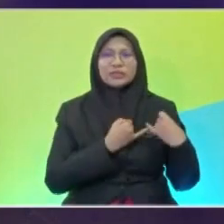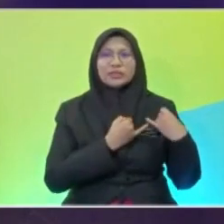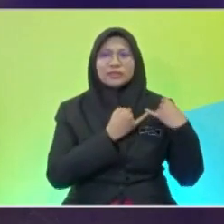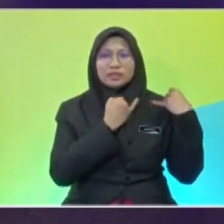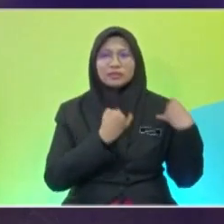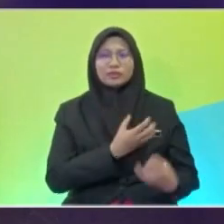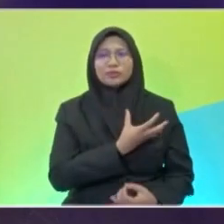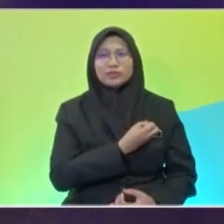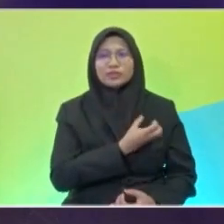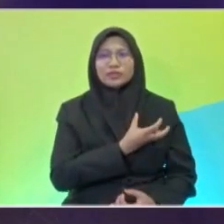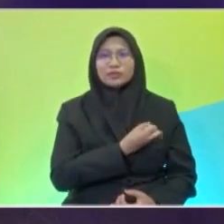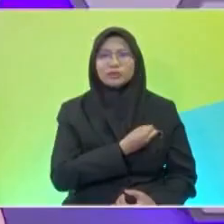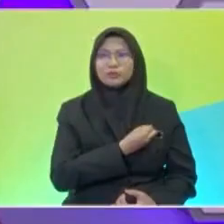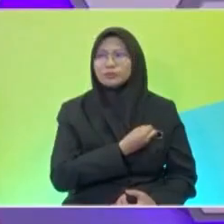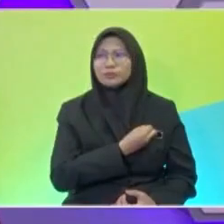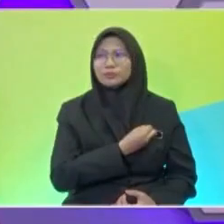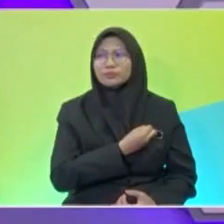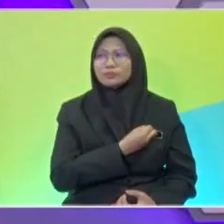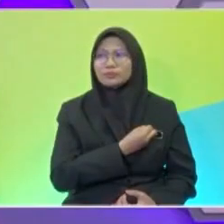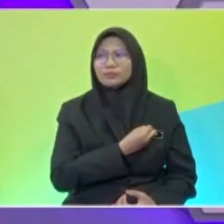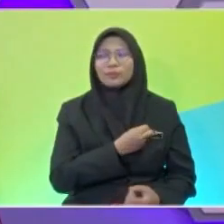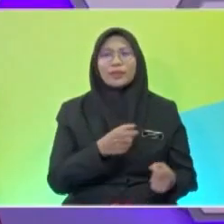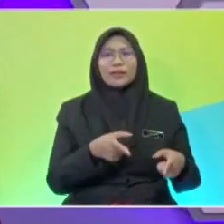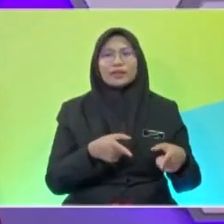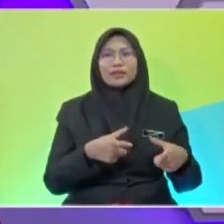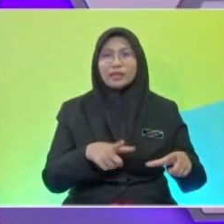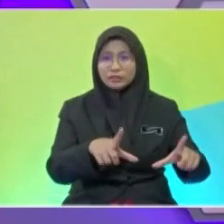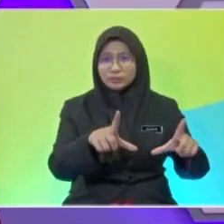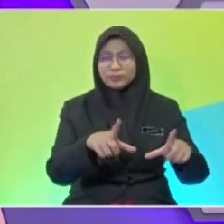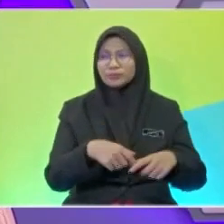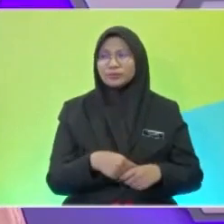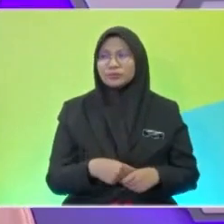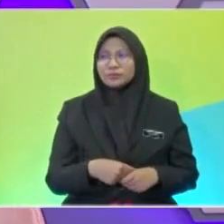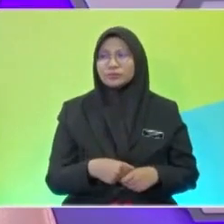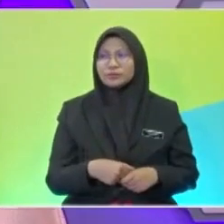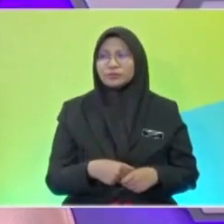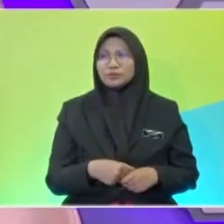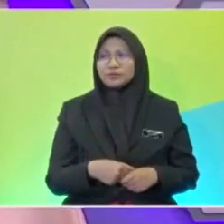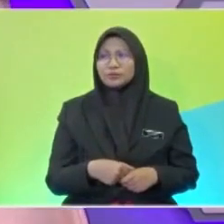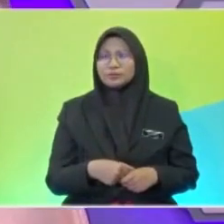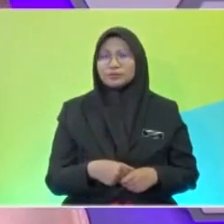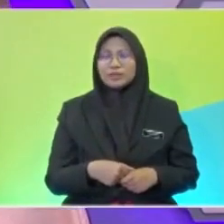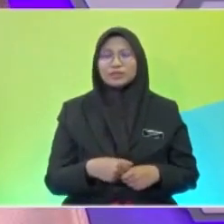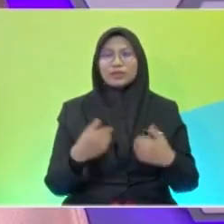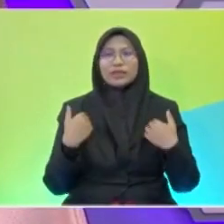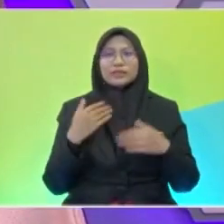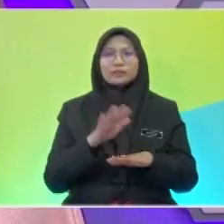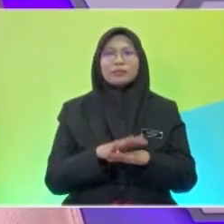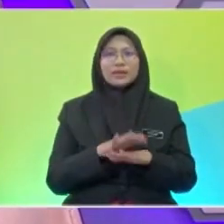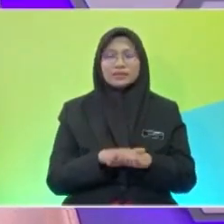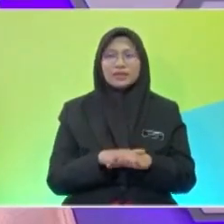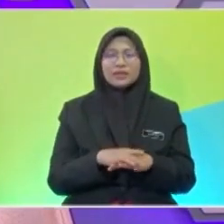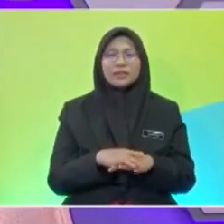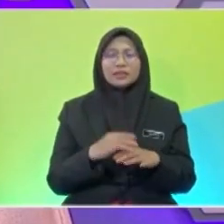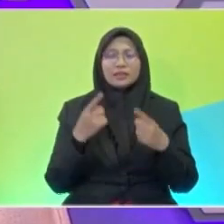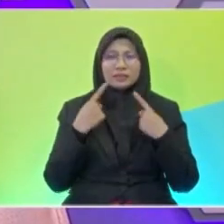emas boleh demam sistem imunity badan berkurangnya jadi ada banyak contoh jawaban yang boleh dikemukakan oleh calon